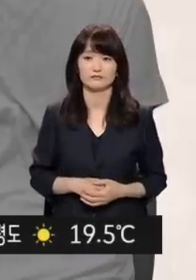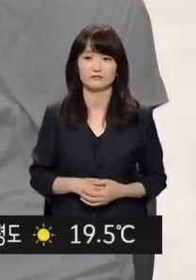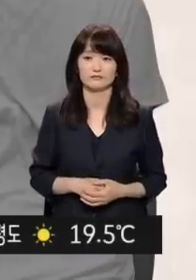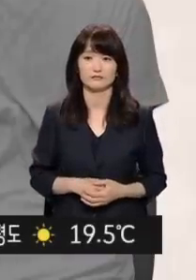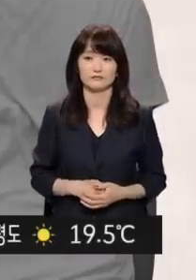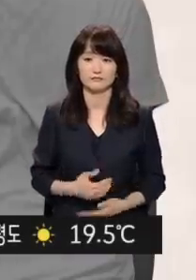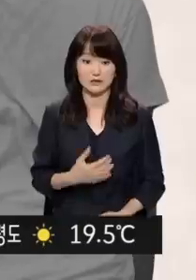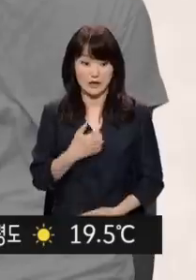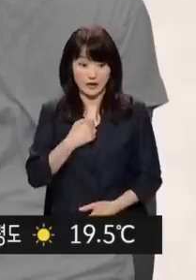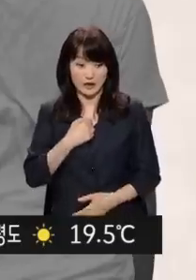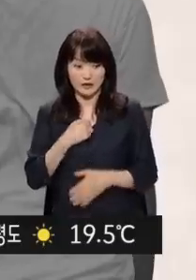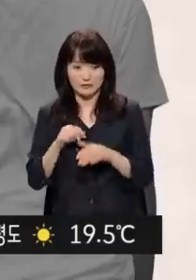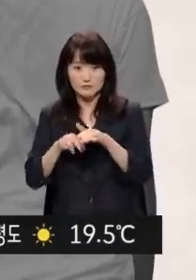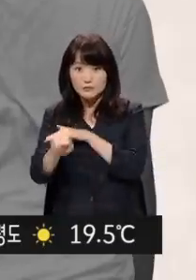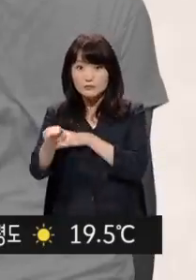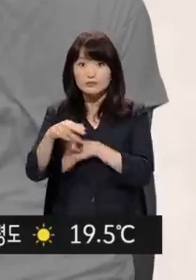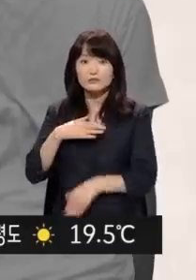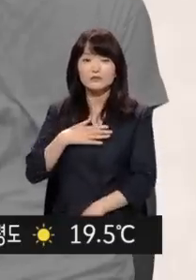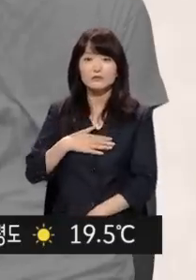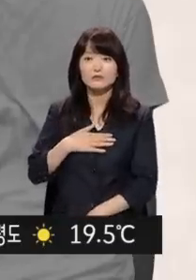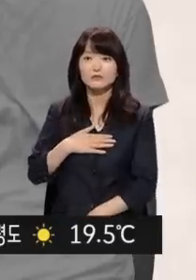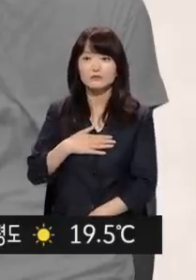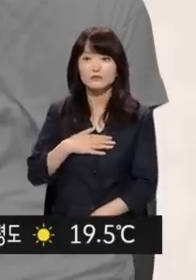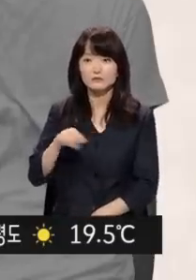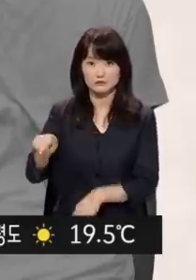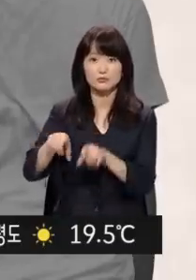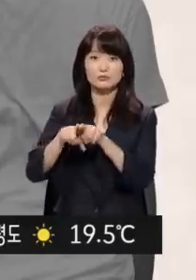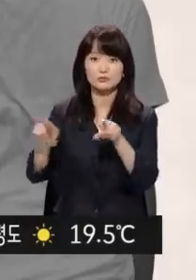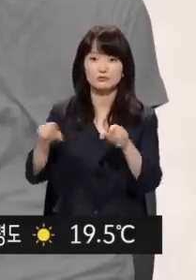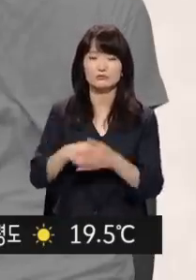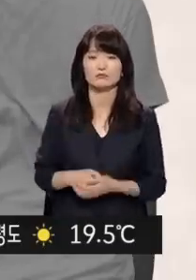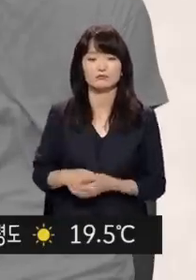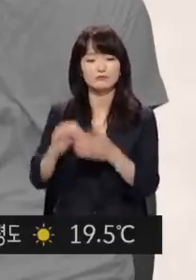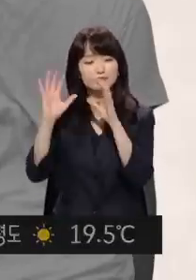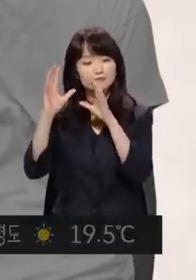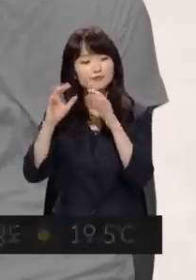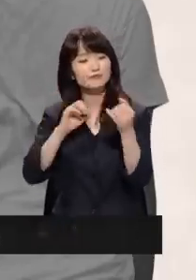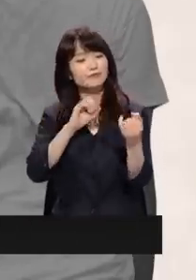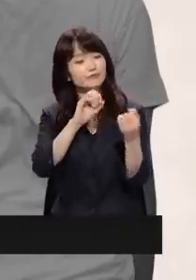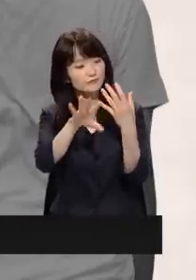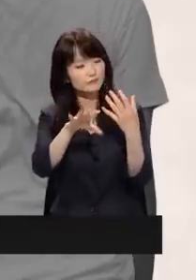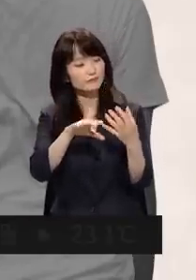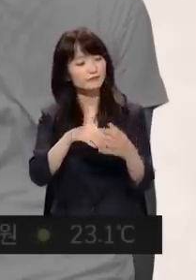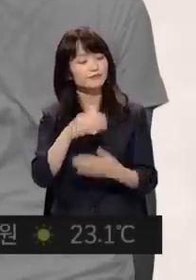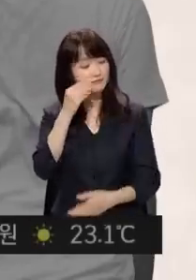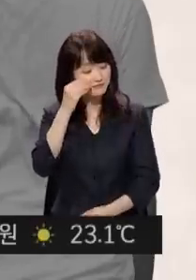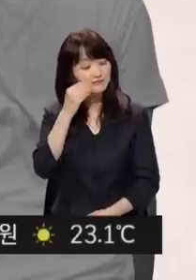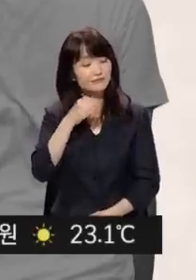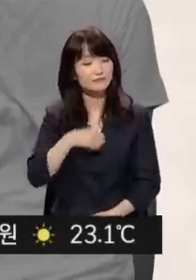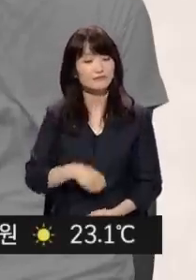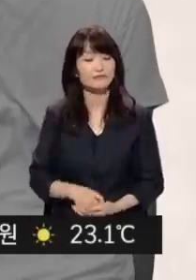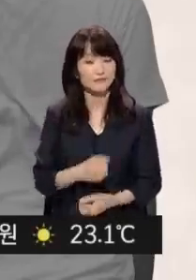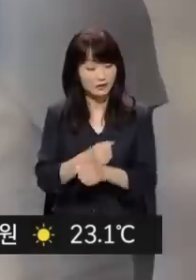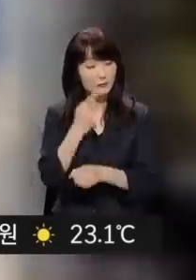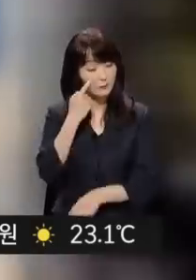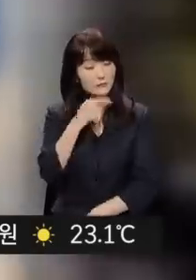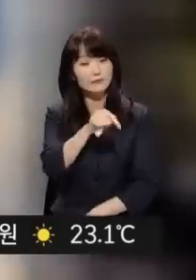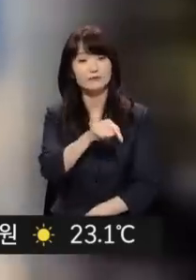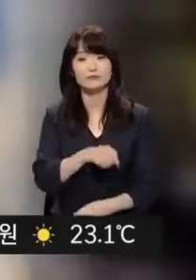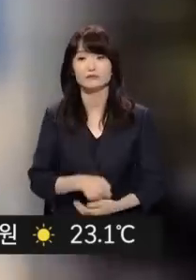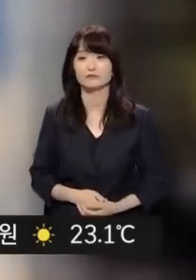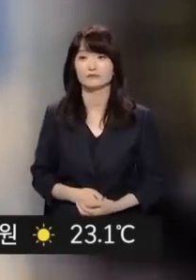이제 아이들을 깜짝 놀라서 도망가거나 이럴 줄 알았는데 그게 보통이죠 그때 아이들이 점주에게 이렇게 얘기했다고 그러세요 응